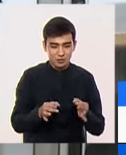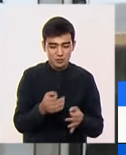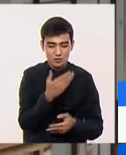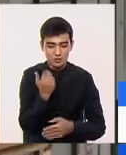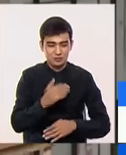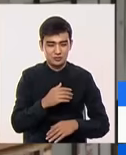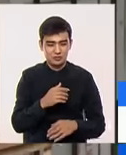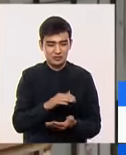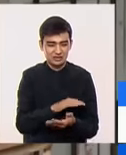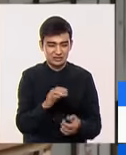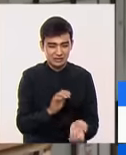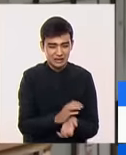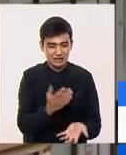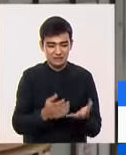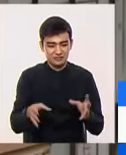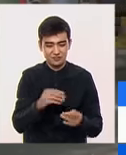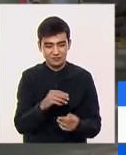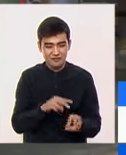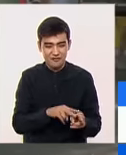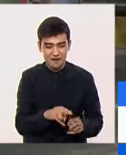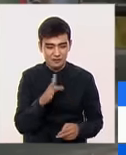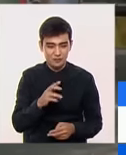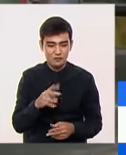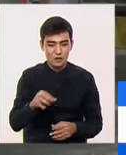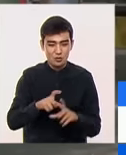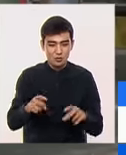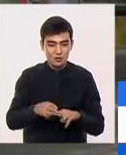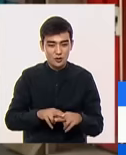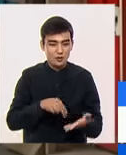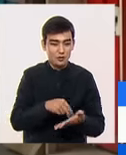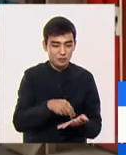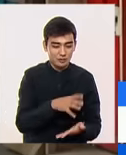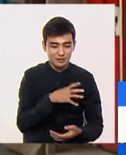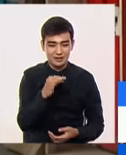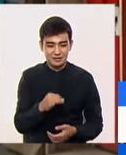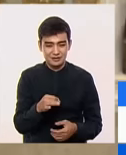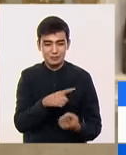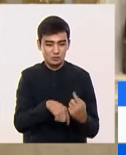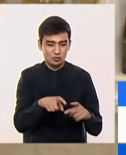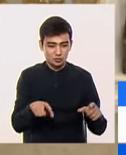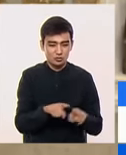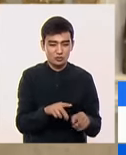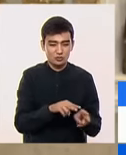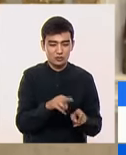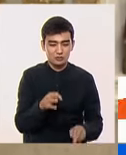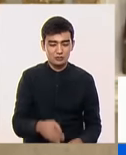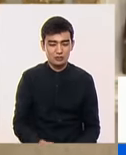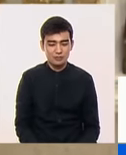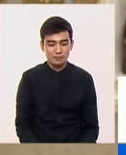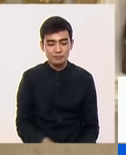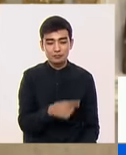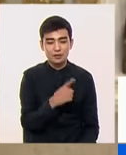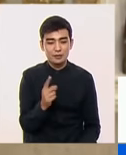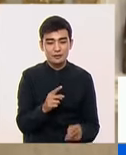безопасности так запрет влияет не только на потребителей но и на добросовестных предпринимателей она влияет прежде всего